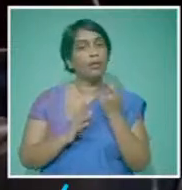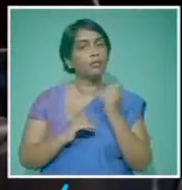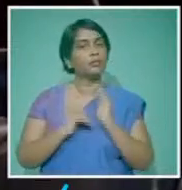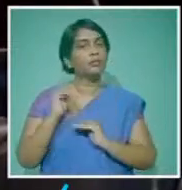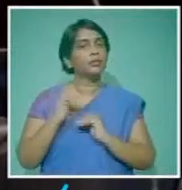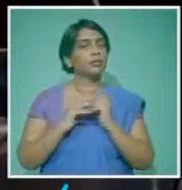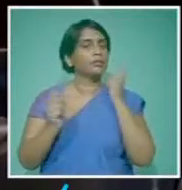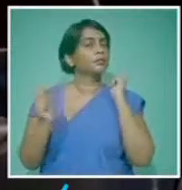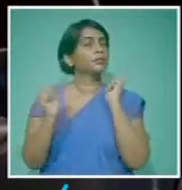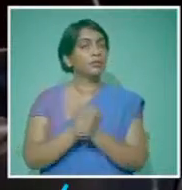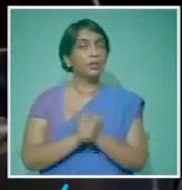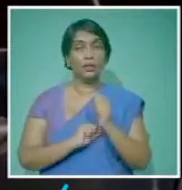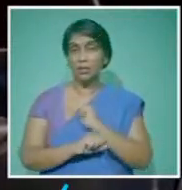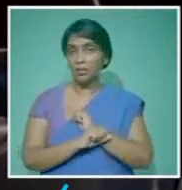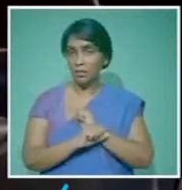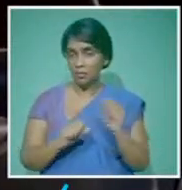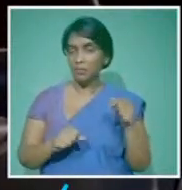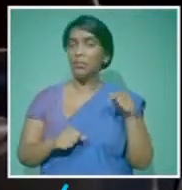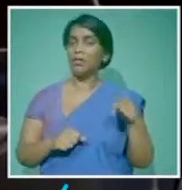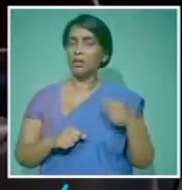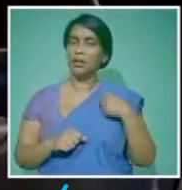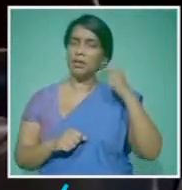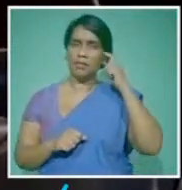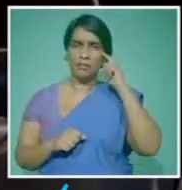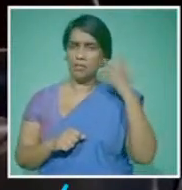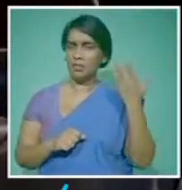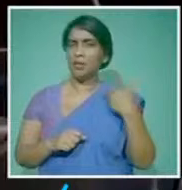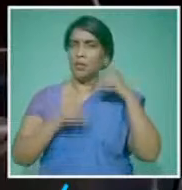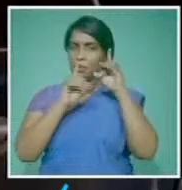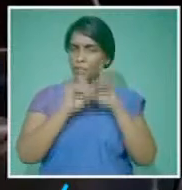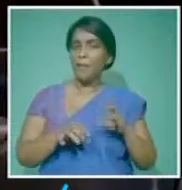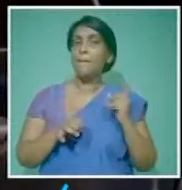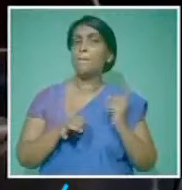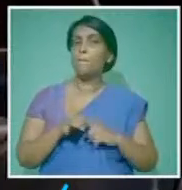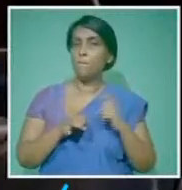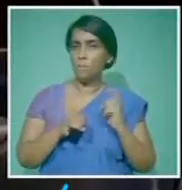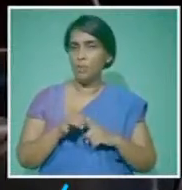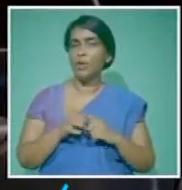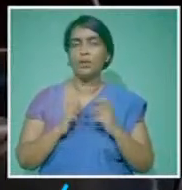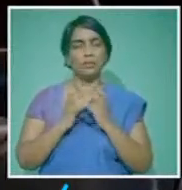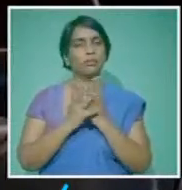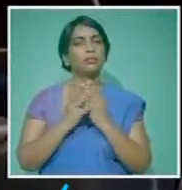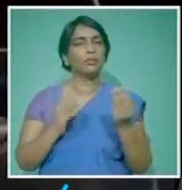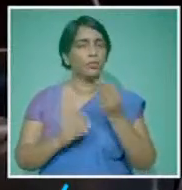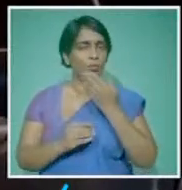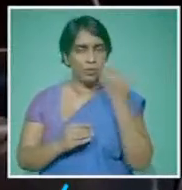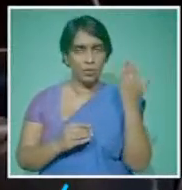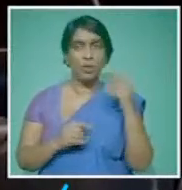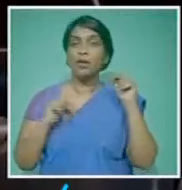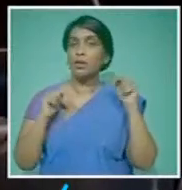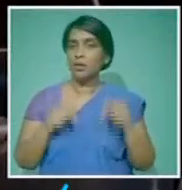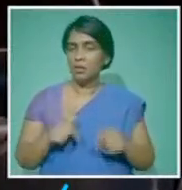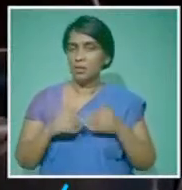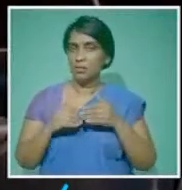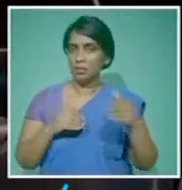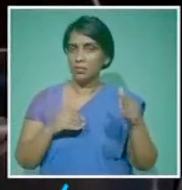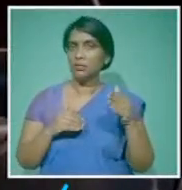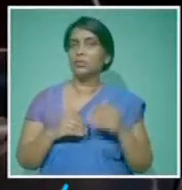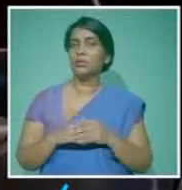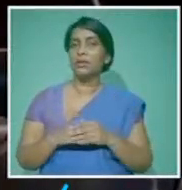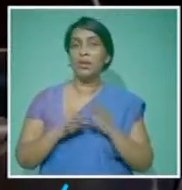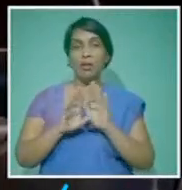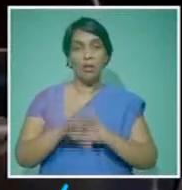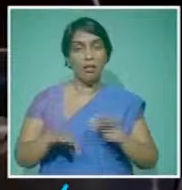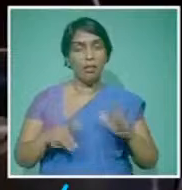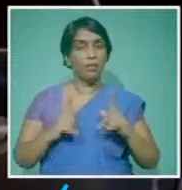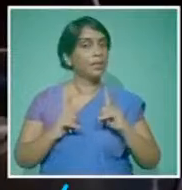ක්‍රමය වෙනස් කරන්නේ නැතුව අපි හිතන්නේ මෙවැනි ප්‍රශ්න අපිට විසඳන්න පුළුවන් කියලා. අද වෙනකොට